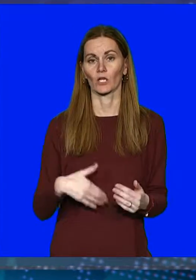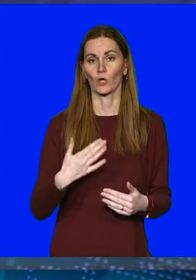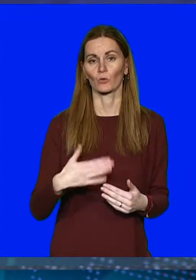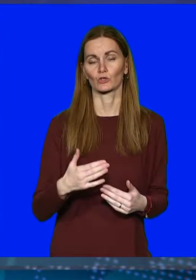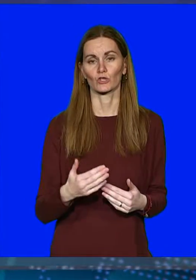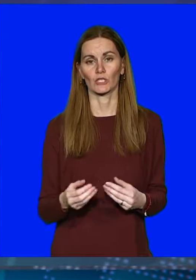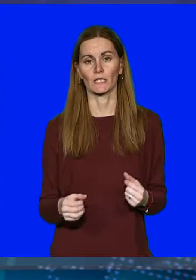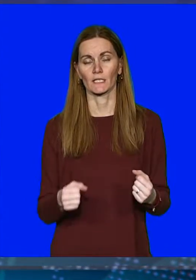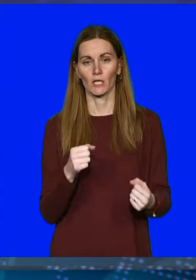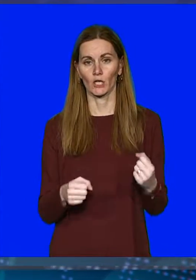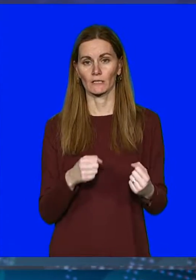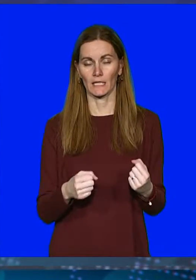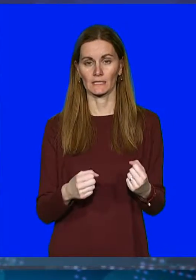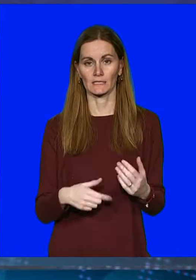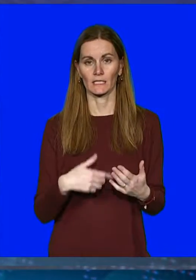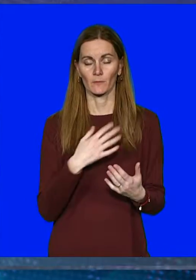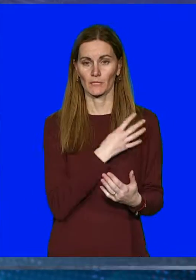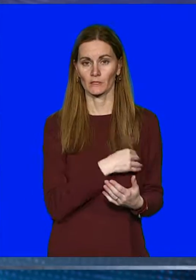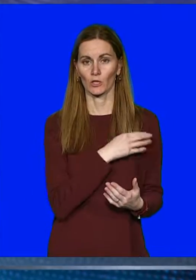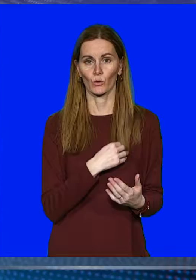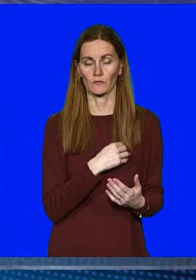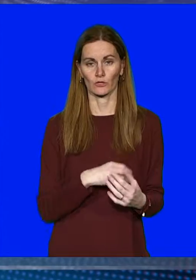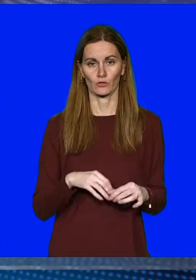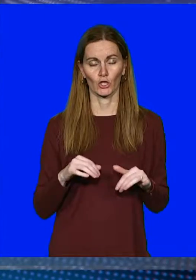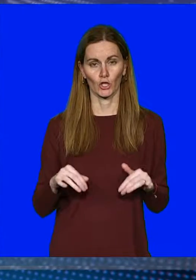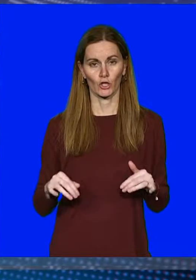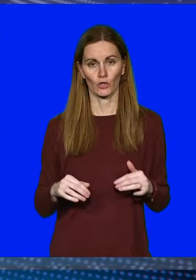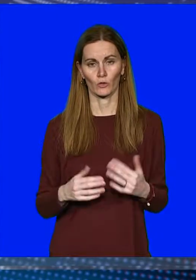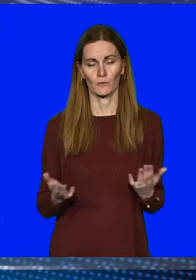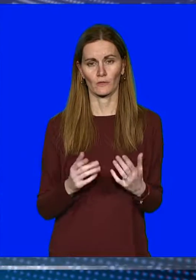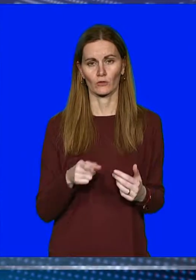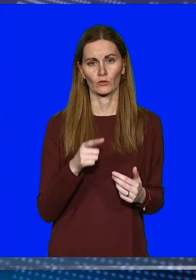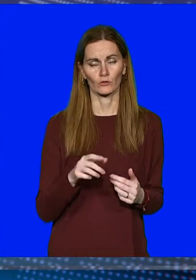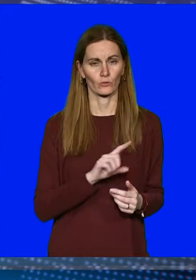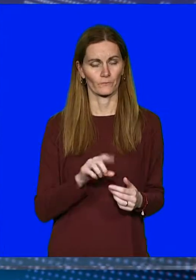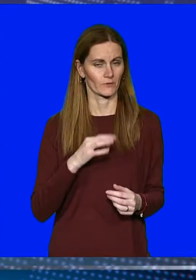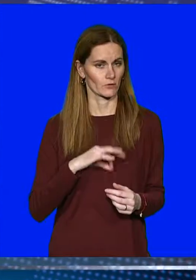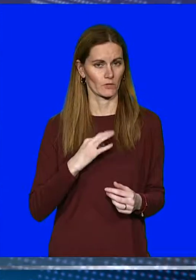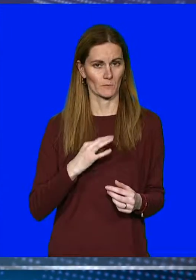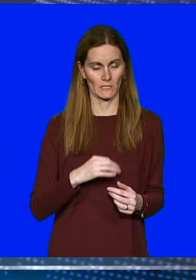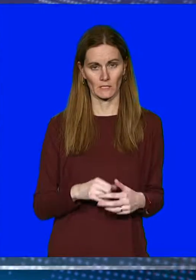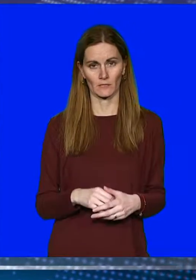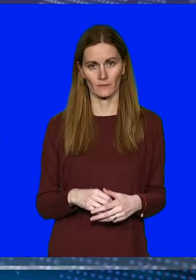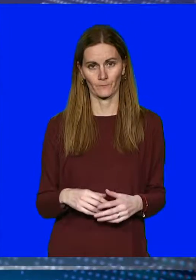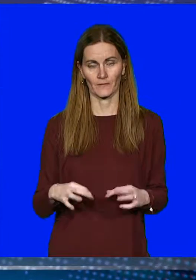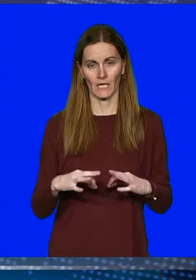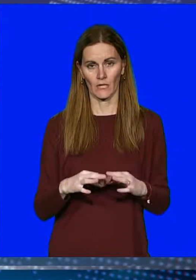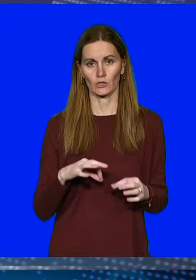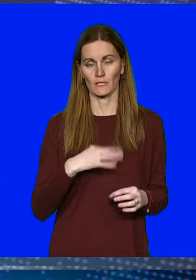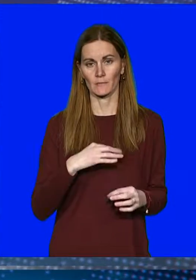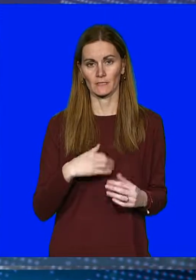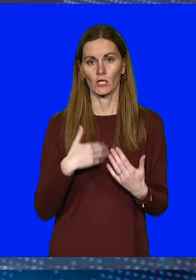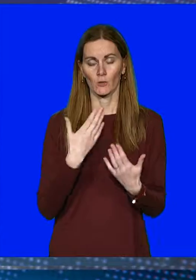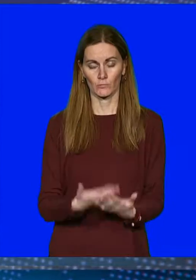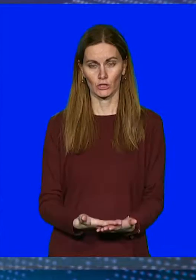mandat u udruženju, ali i u sekciji taksi prijevoza u Hrvatskoj obrtničkoj komori. Kako on te dužnosti više ne obnaša,